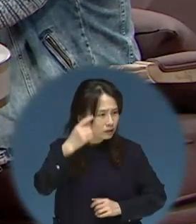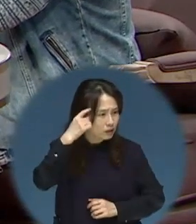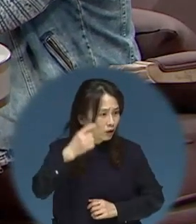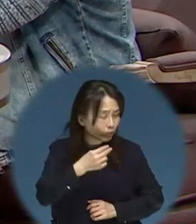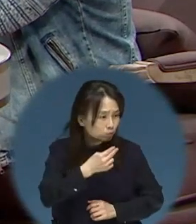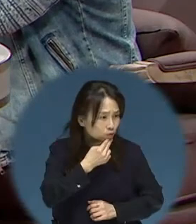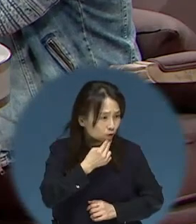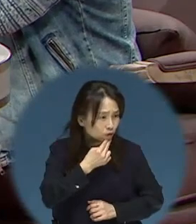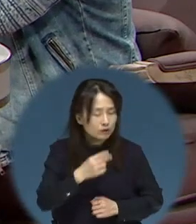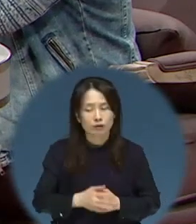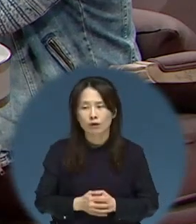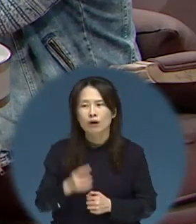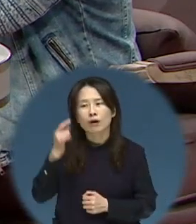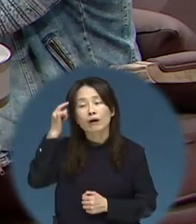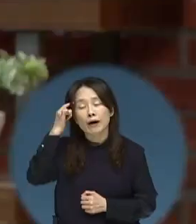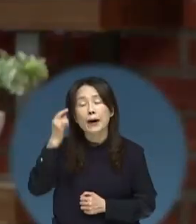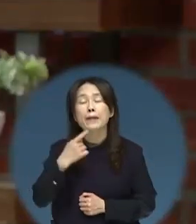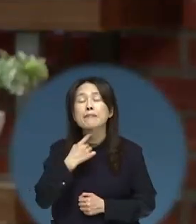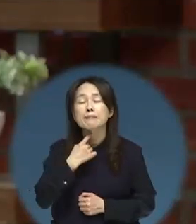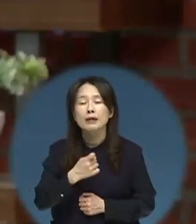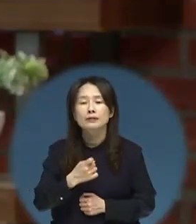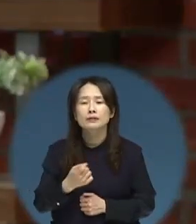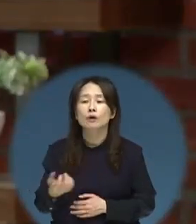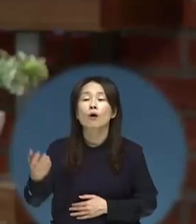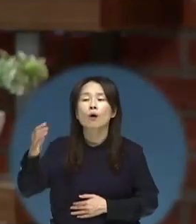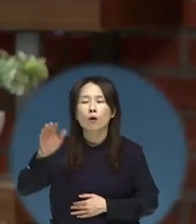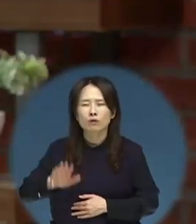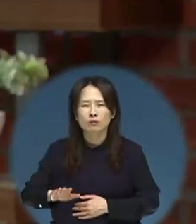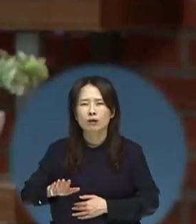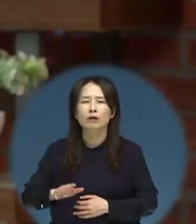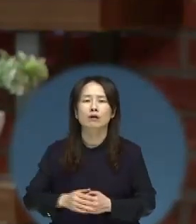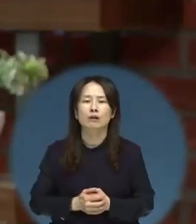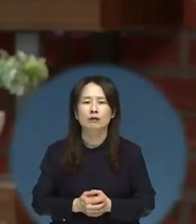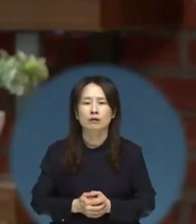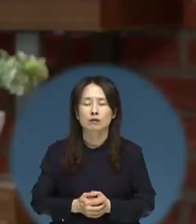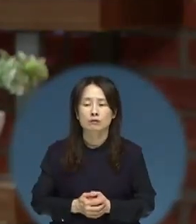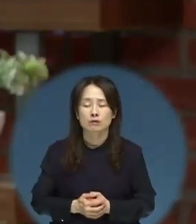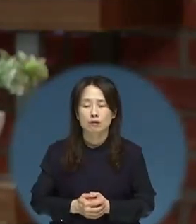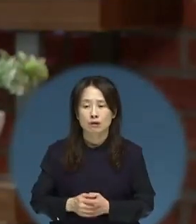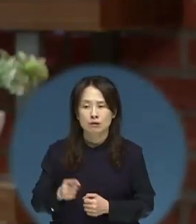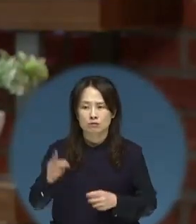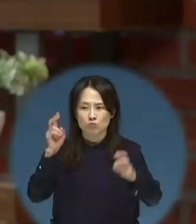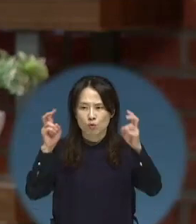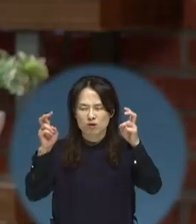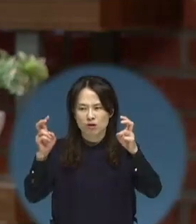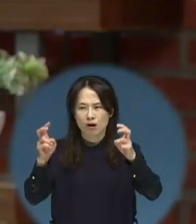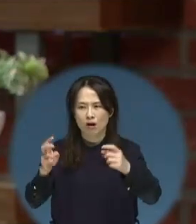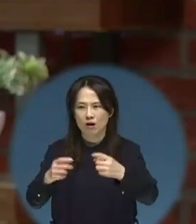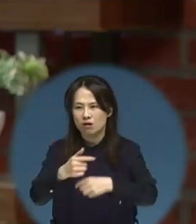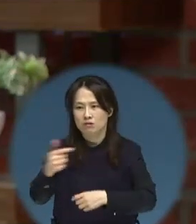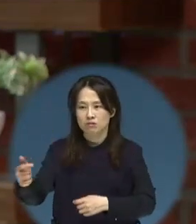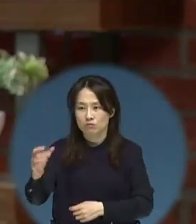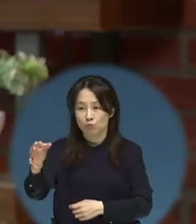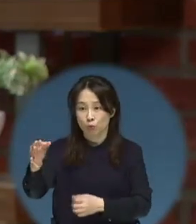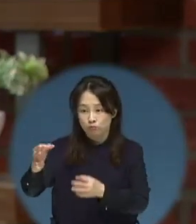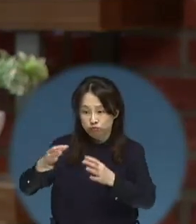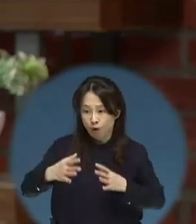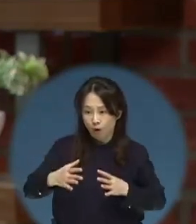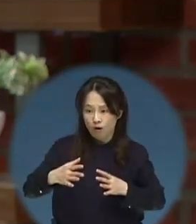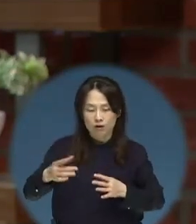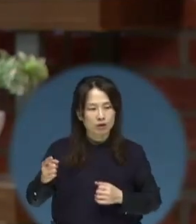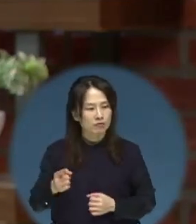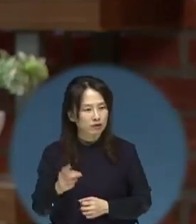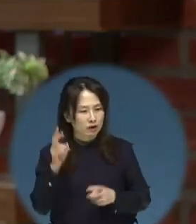해봤어요. 근데요? 그런데 첫째는 가장 큰 자본에 휘둘리고 싶지는 않았고요. 보통 그런 것들이 있다면은